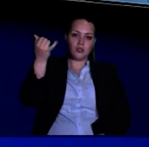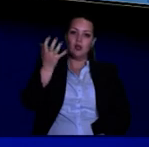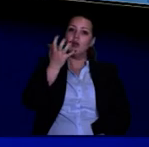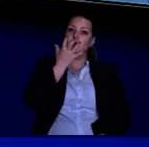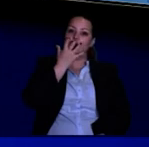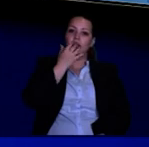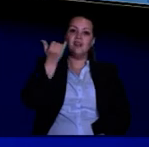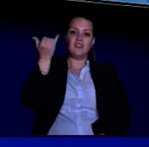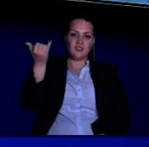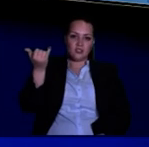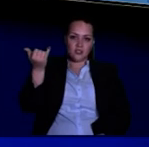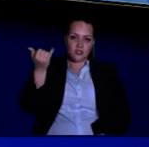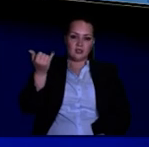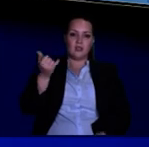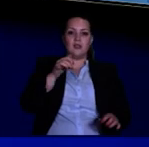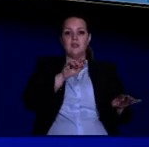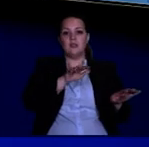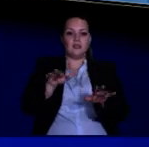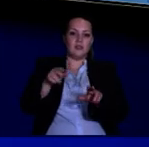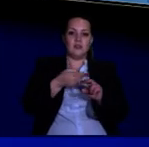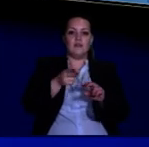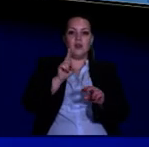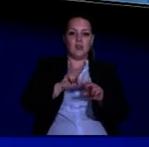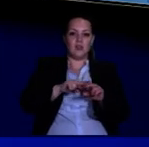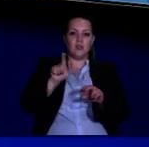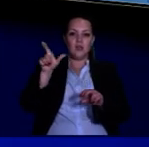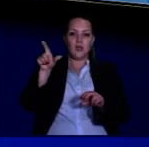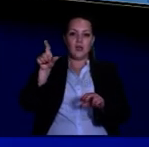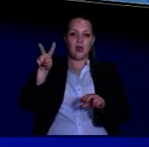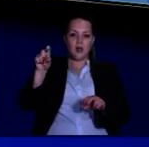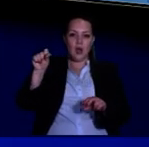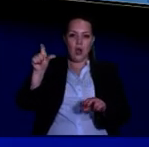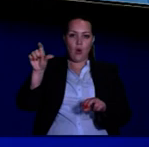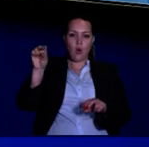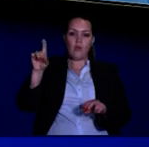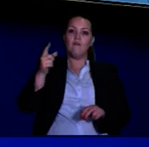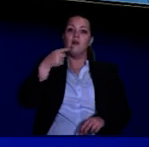греет. Действие этих глаголов происходит на момент